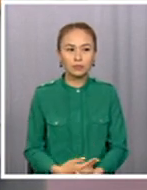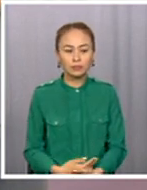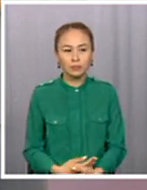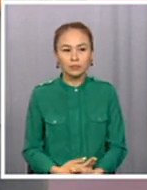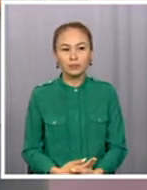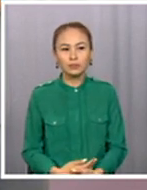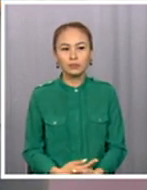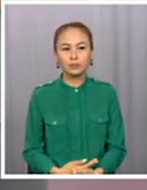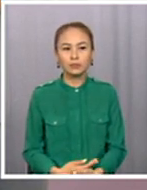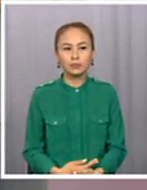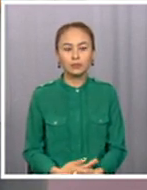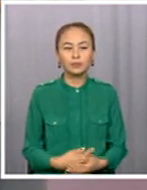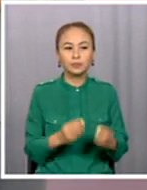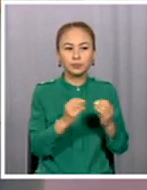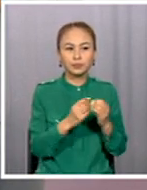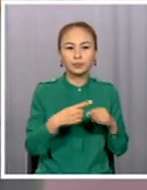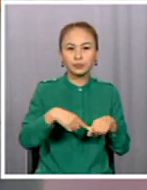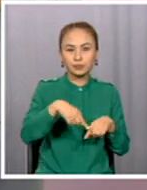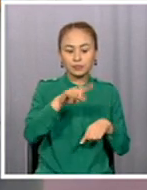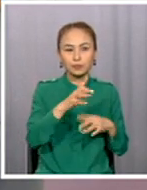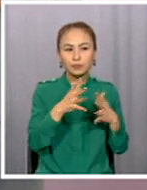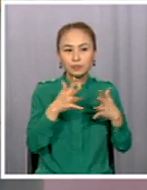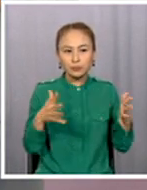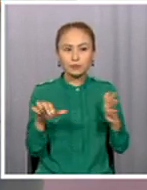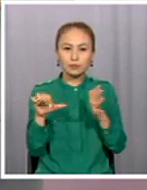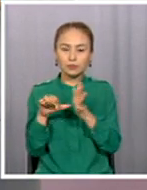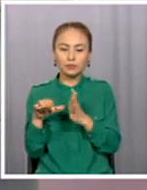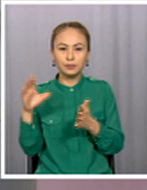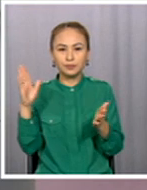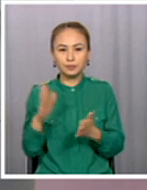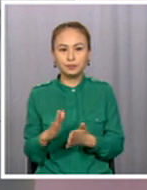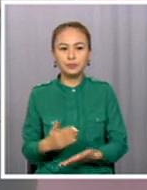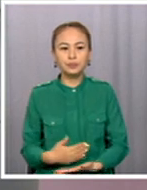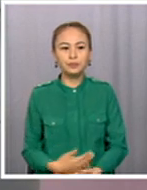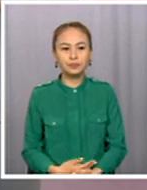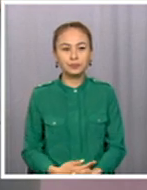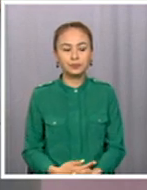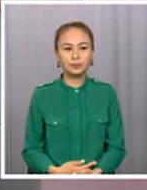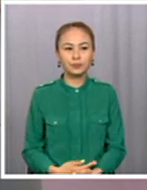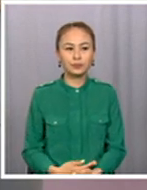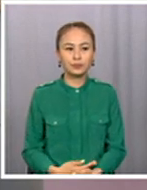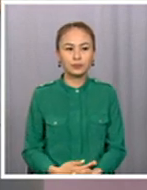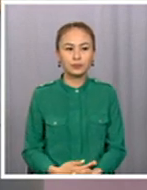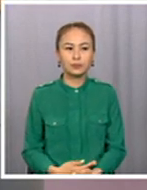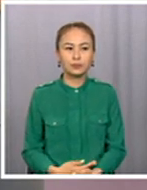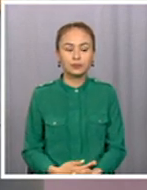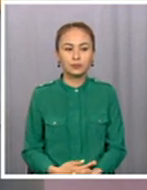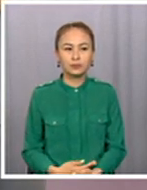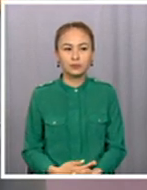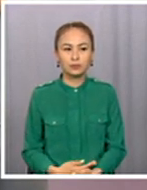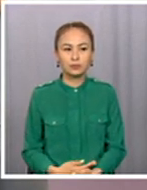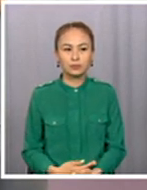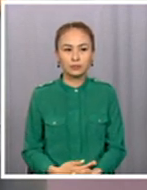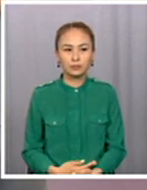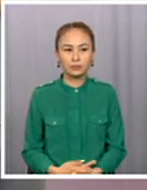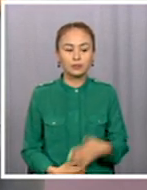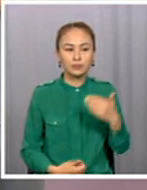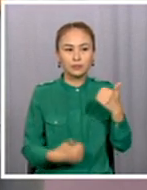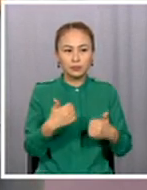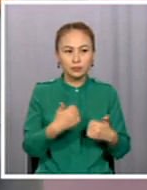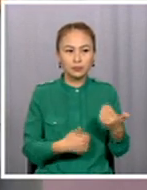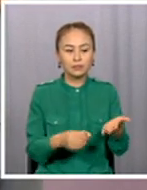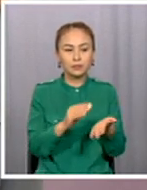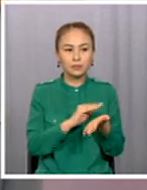айтасындар, 10 дециметр 6 дециметрден ұзын. Ол үшін салыстыруды жазуға артық